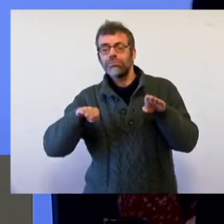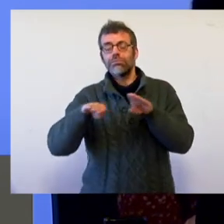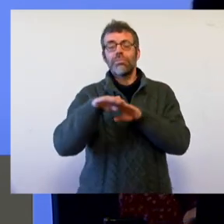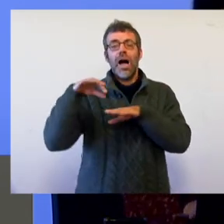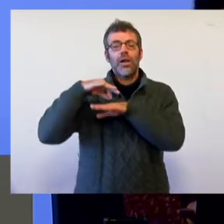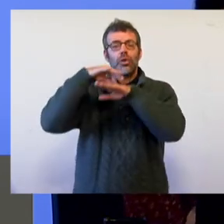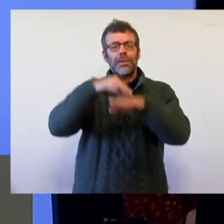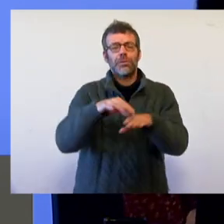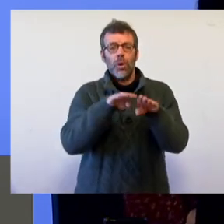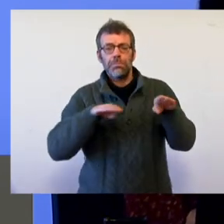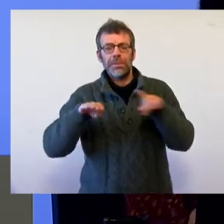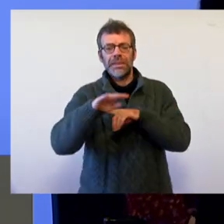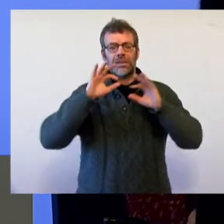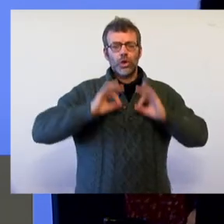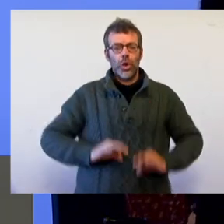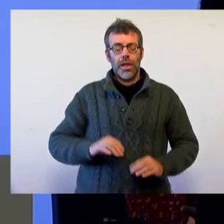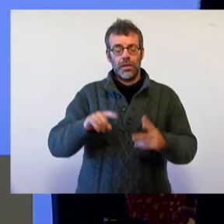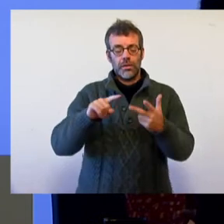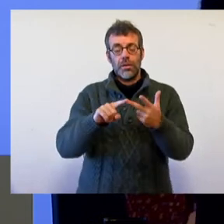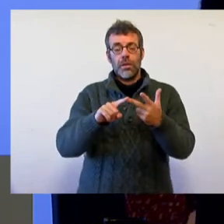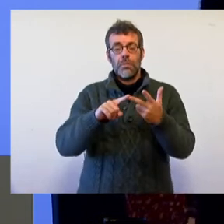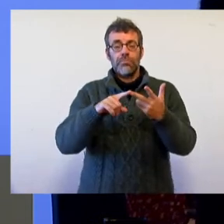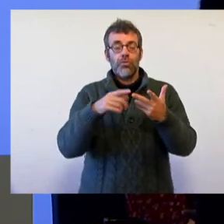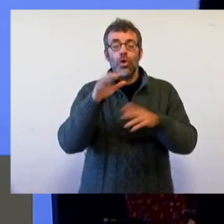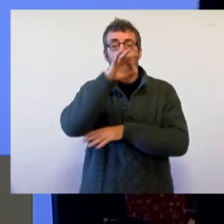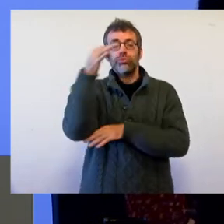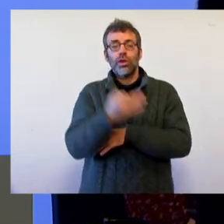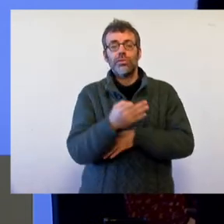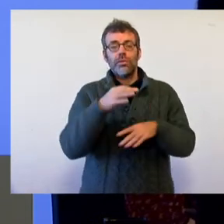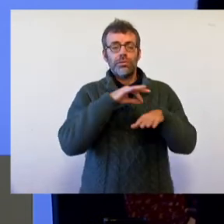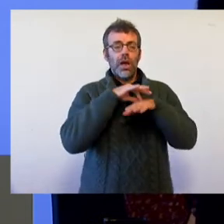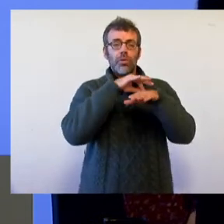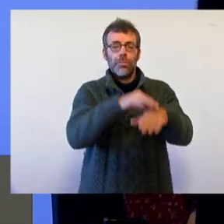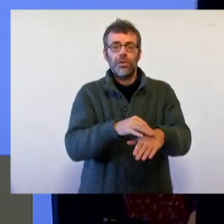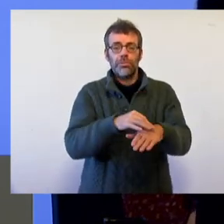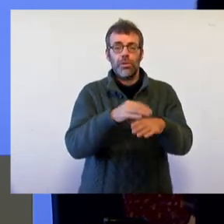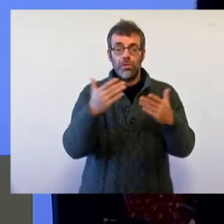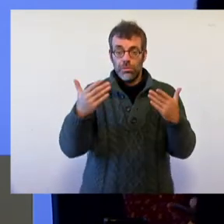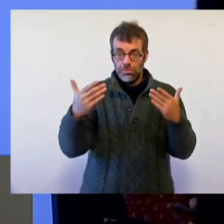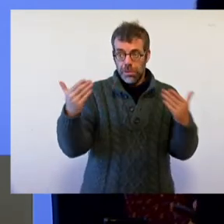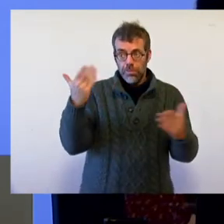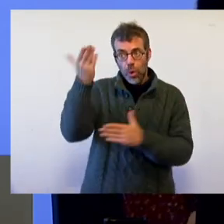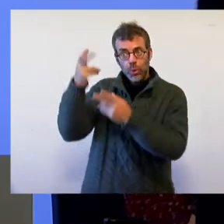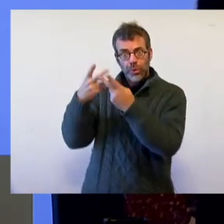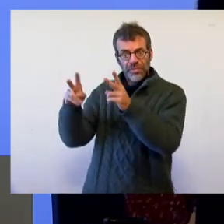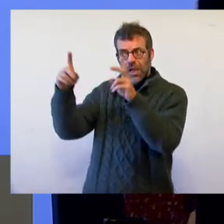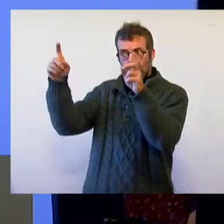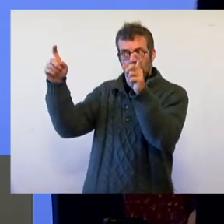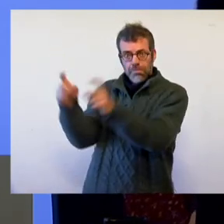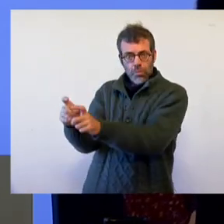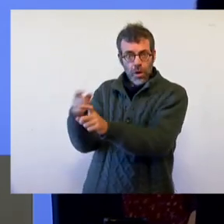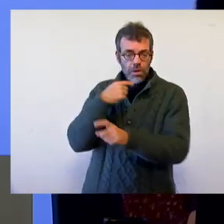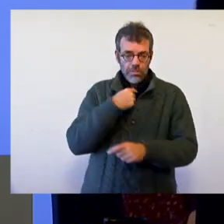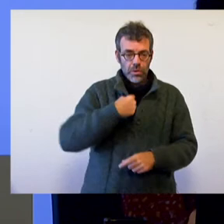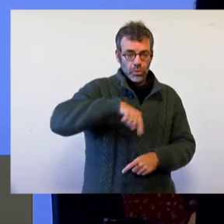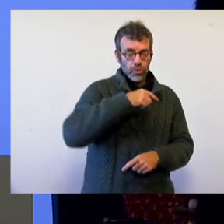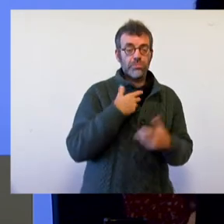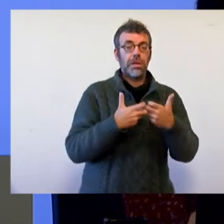qui est important par rapport à d'autres villes de France de la même strate, en maternelle et en